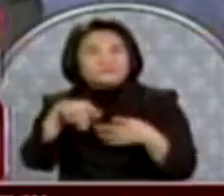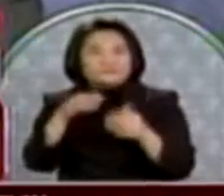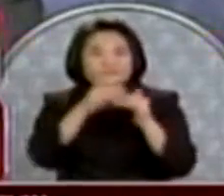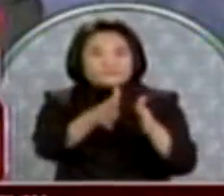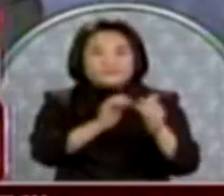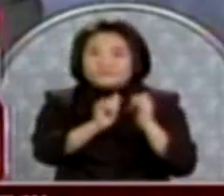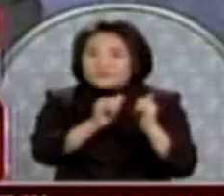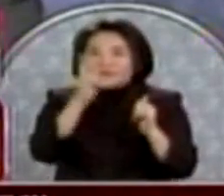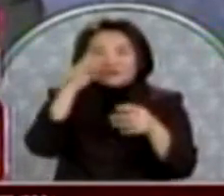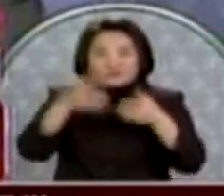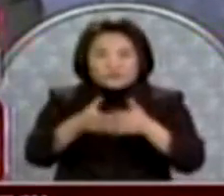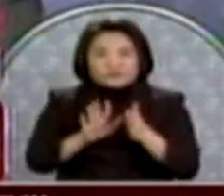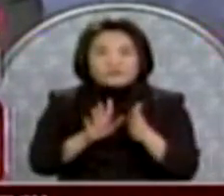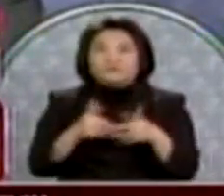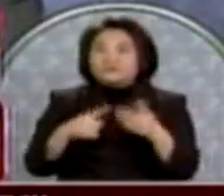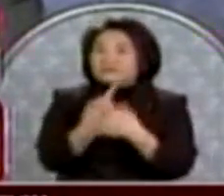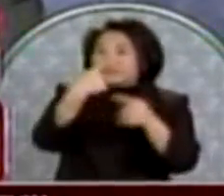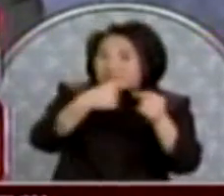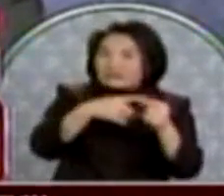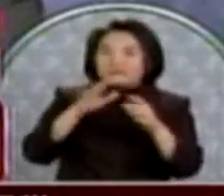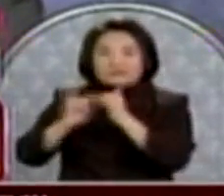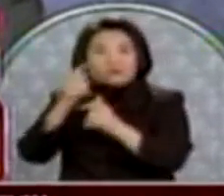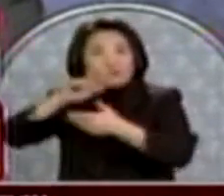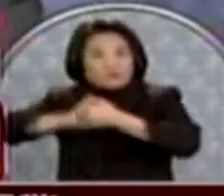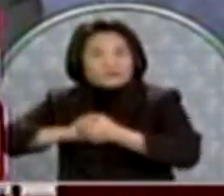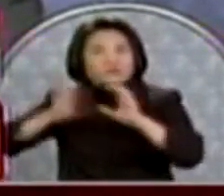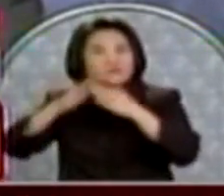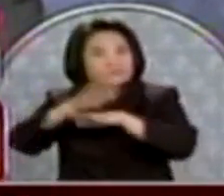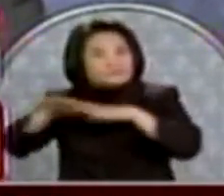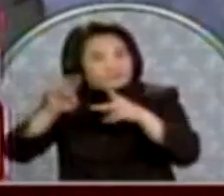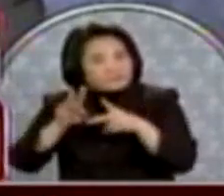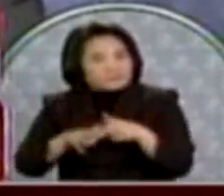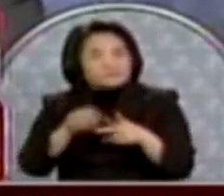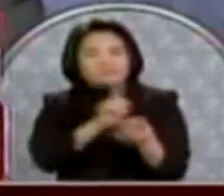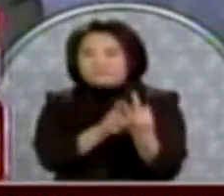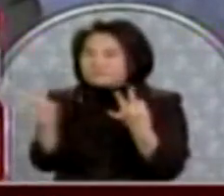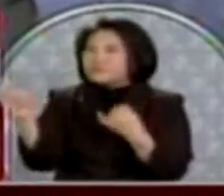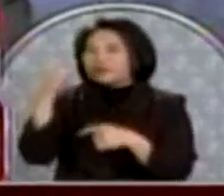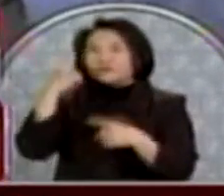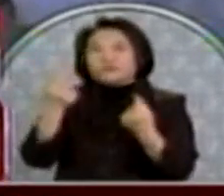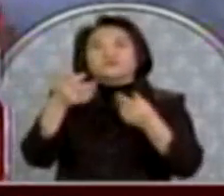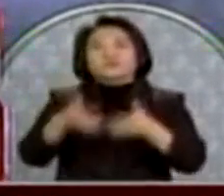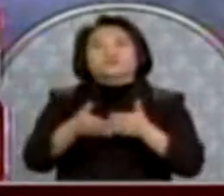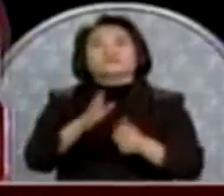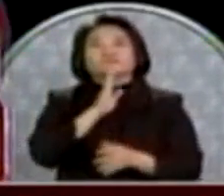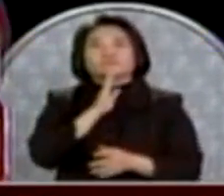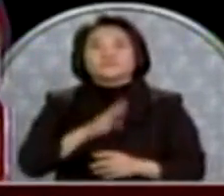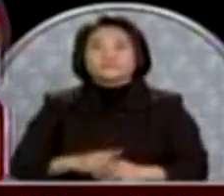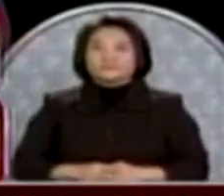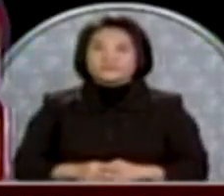的重要性，不只是在经济跟粮食，在社会的稳定，在国家的安全都是很重要的事情。